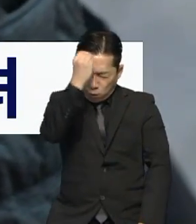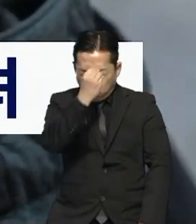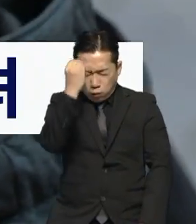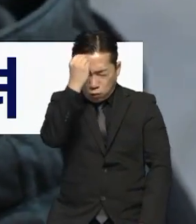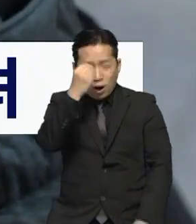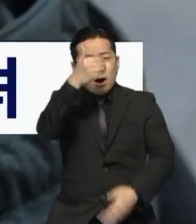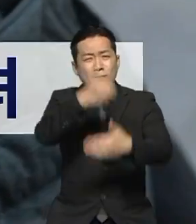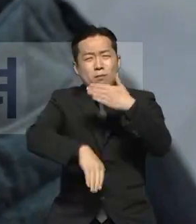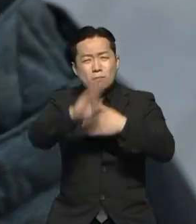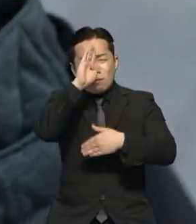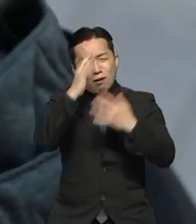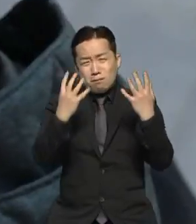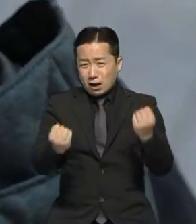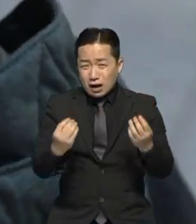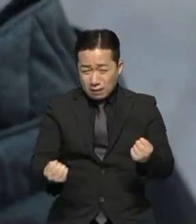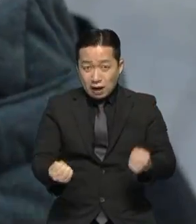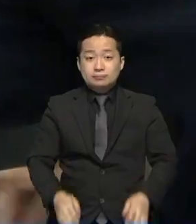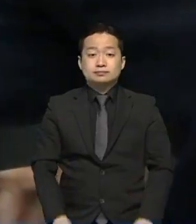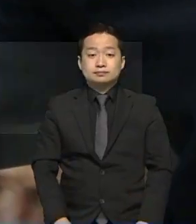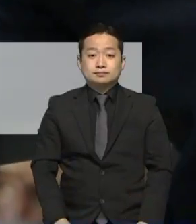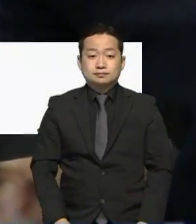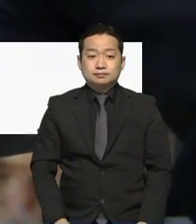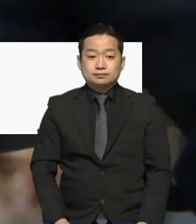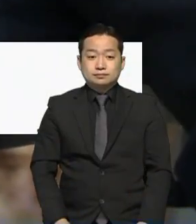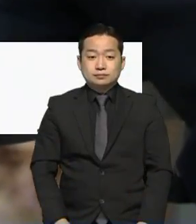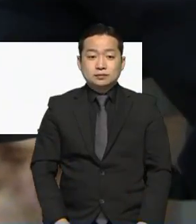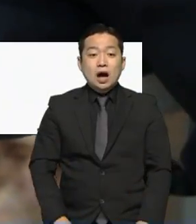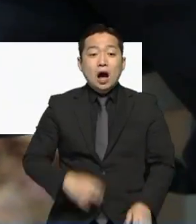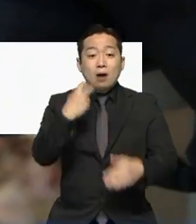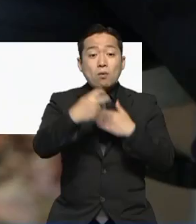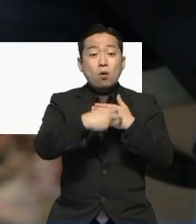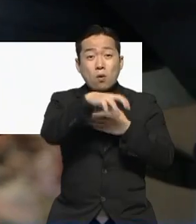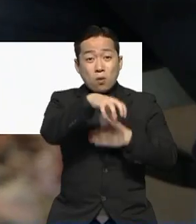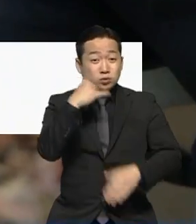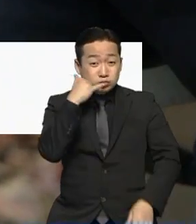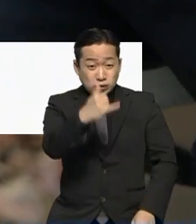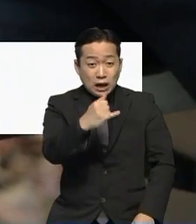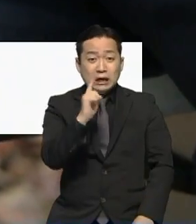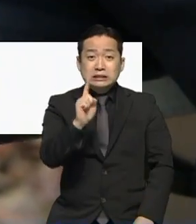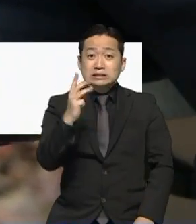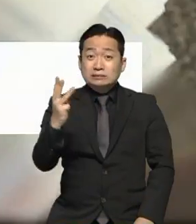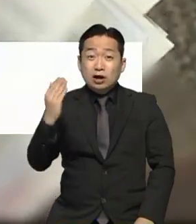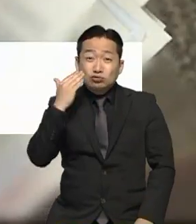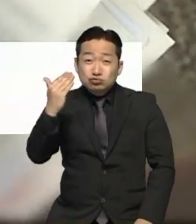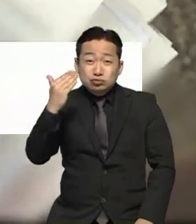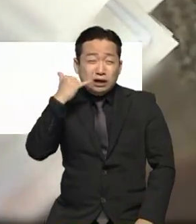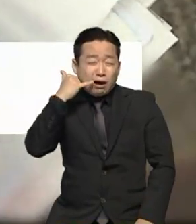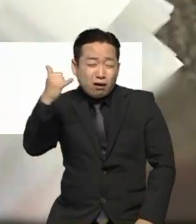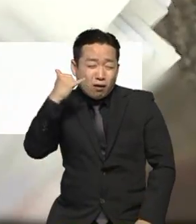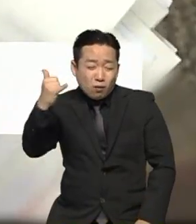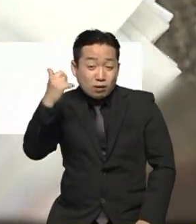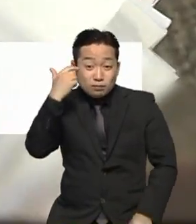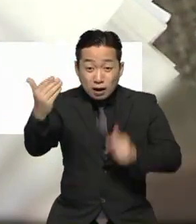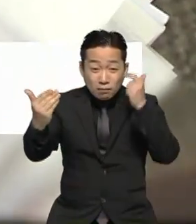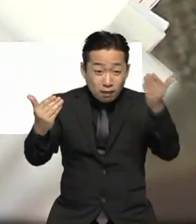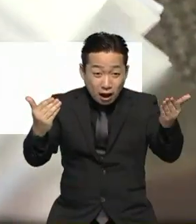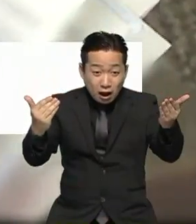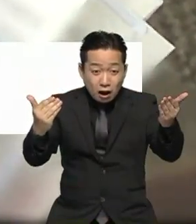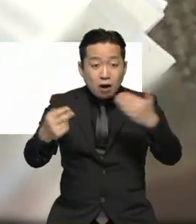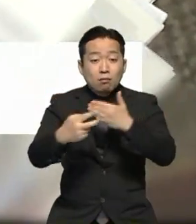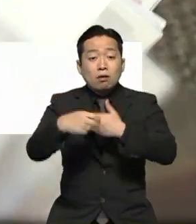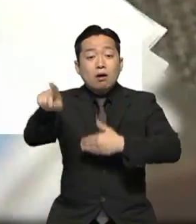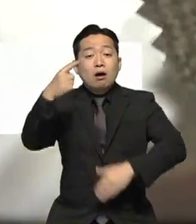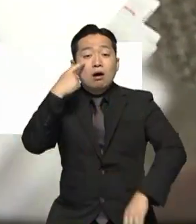각종 후유증에 시달리고 있습니다. 근데 뭐 보건소도 전화를 하고 1339도 전화를 하고 그러는데 거기서는 그냥